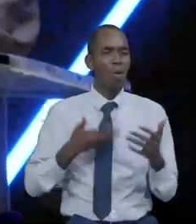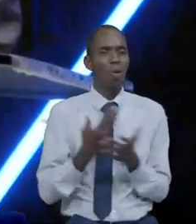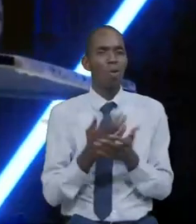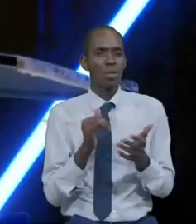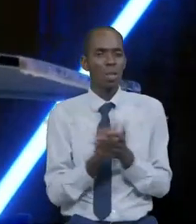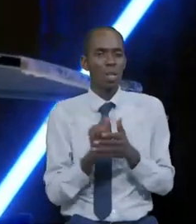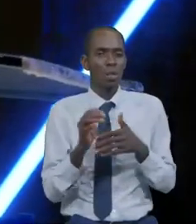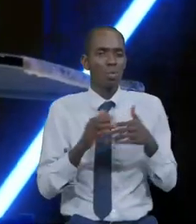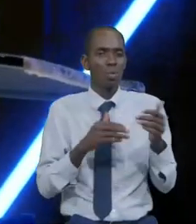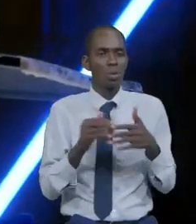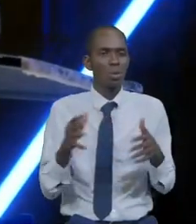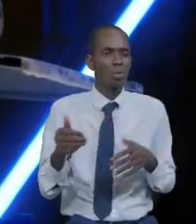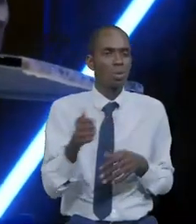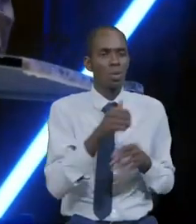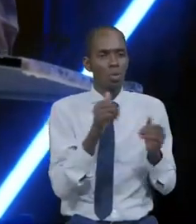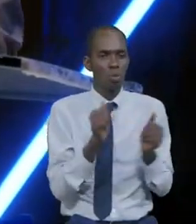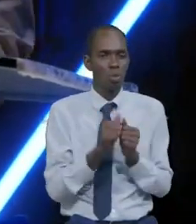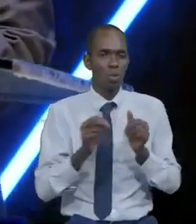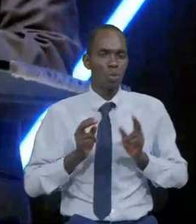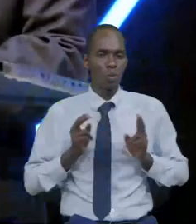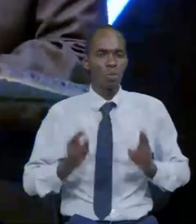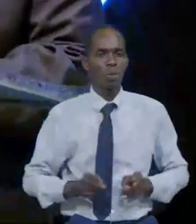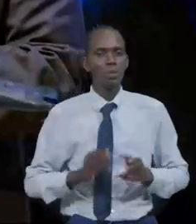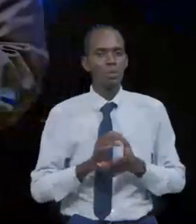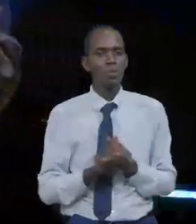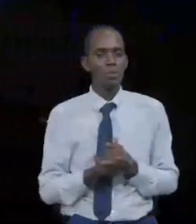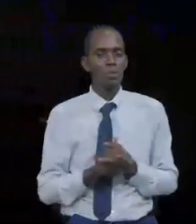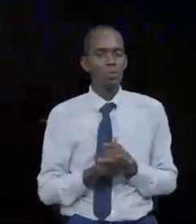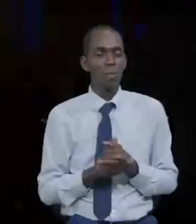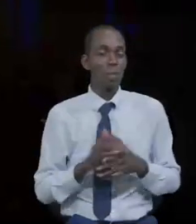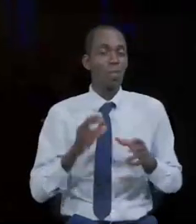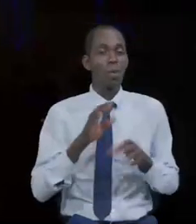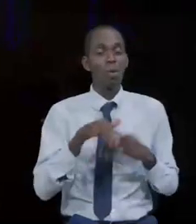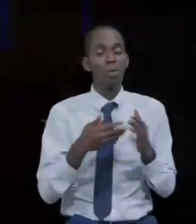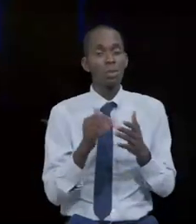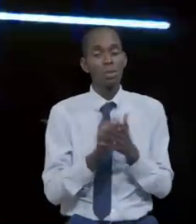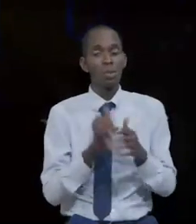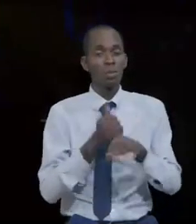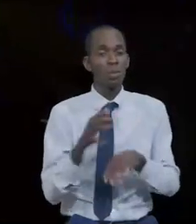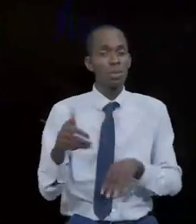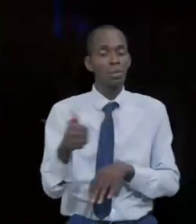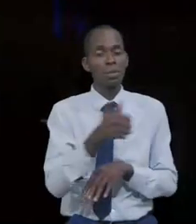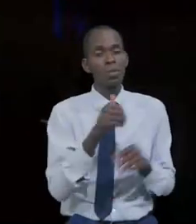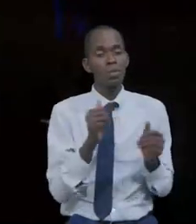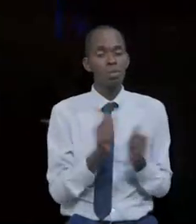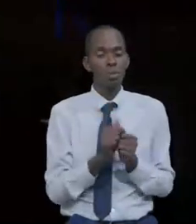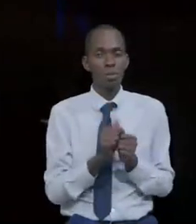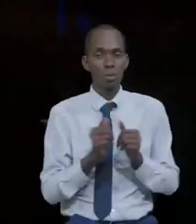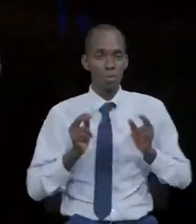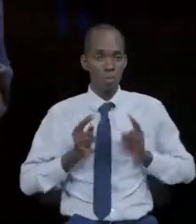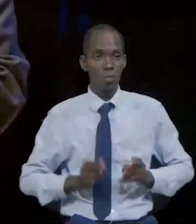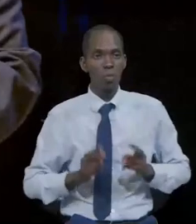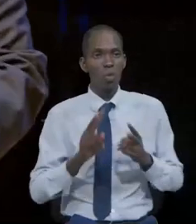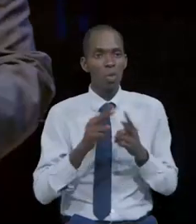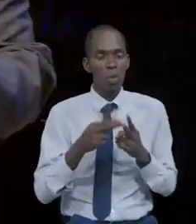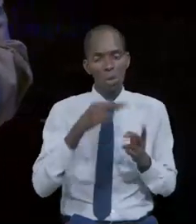ces infâmes, et parlaient de les voleurs, ni les voleurs, ni les cupides, ni les